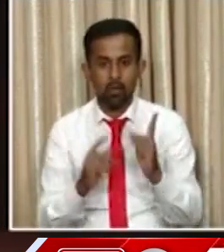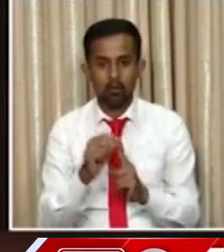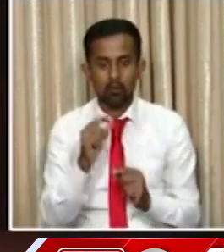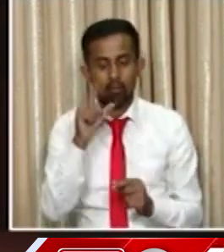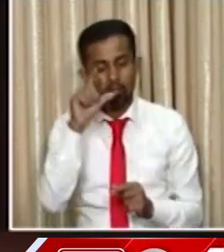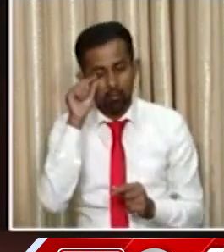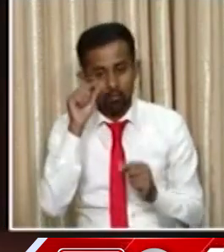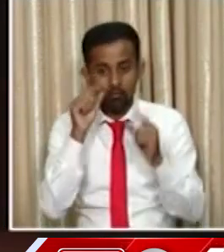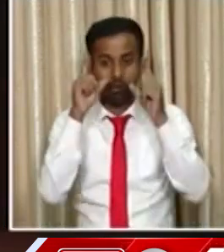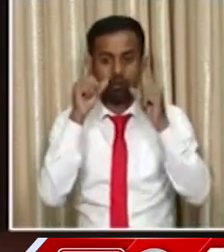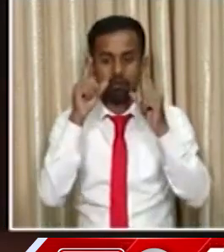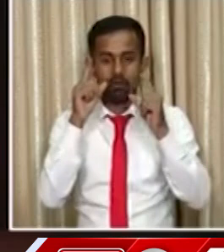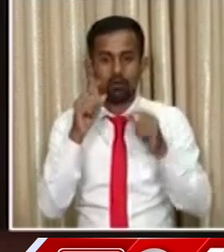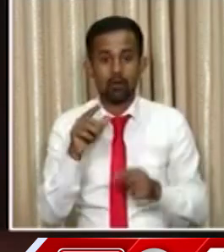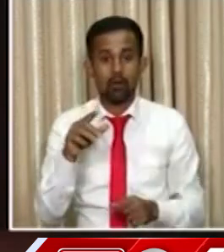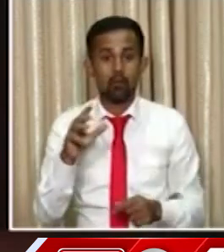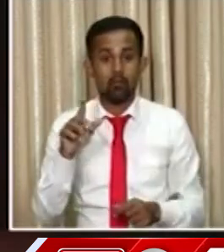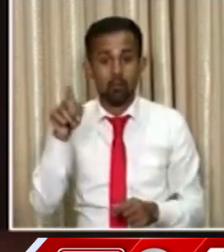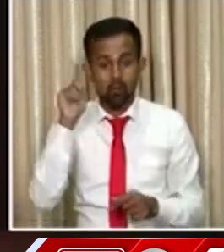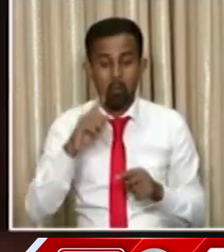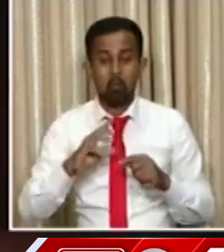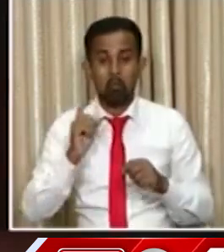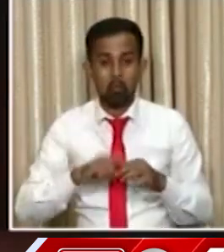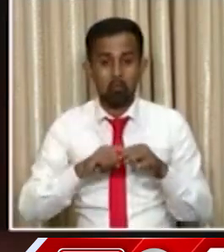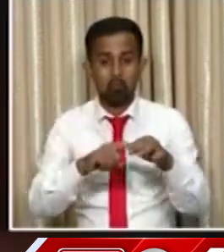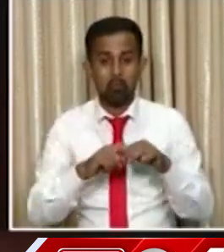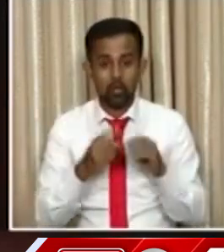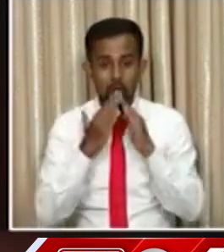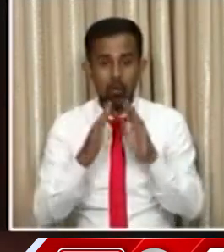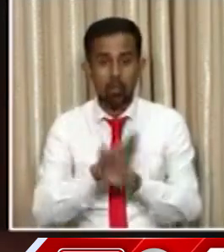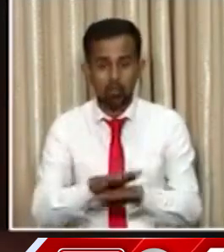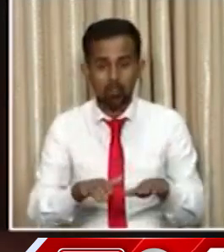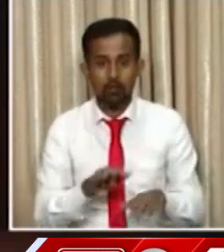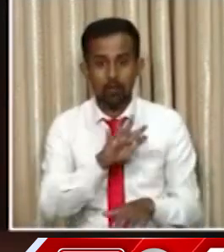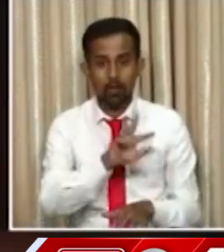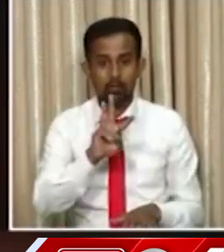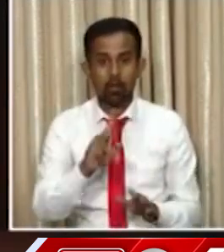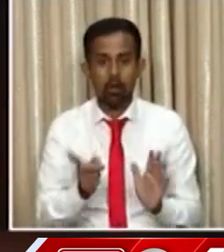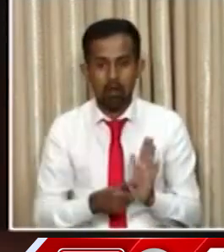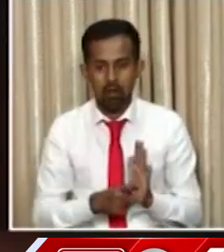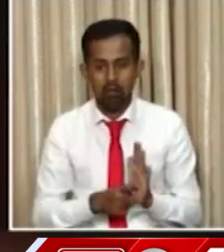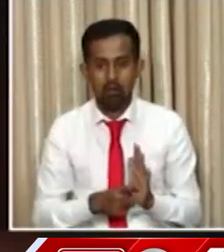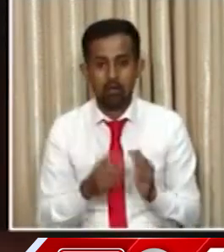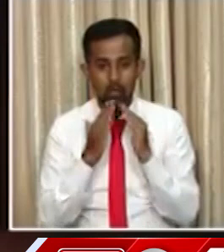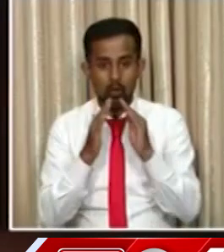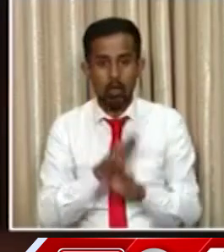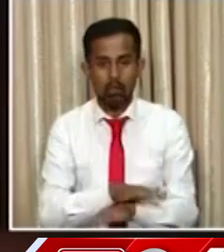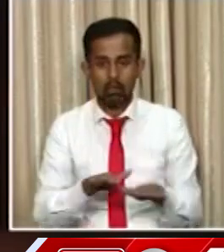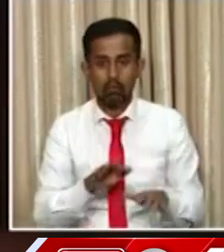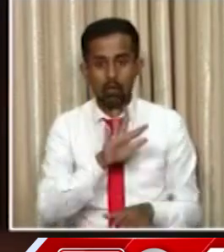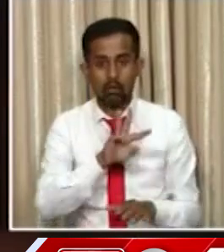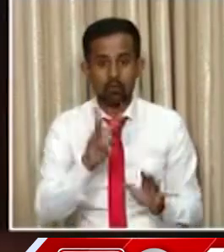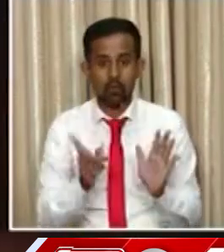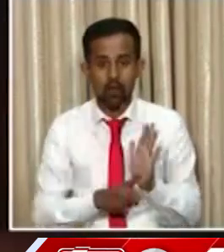ඉඳලා මේ නැගිටලා මේ අහන ගොම් ප්‍රශ්න මං කිව්වේ පාසල් දූ දරුවන් 43 ලක්ෂයක් ගැන පාසල් දූ දරුවන්